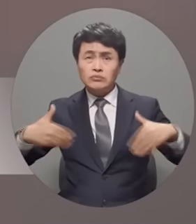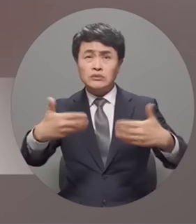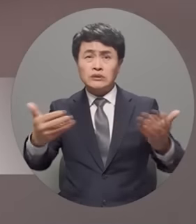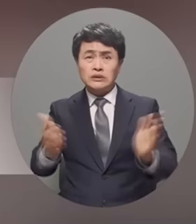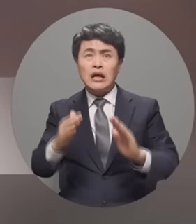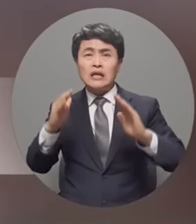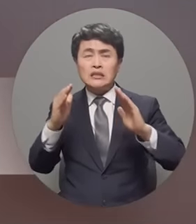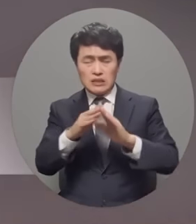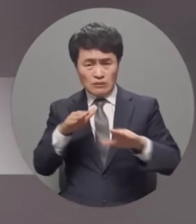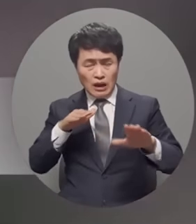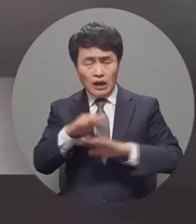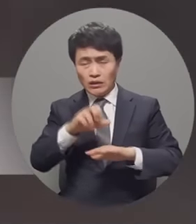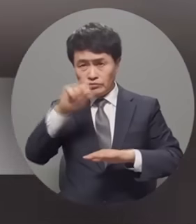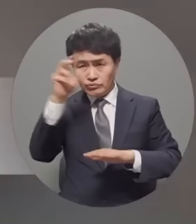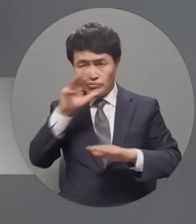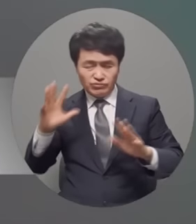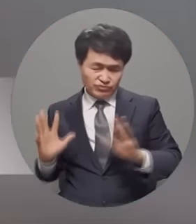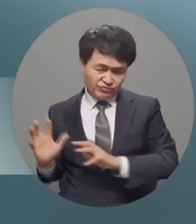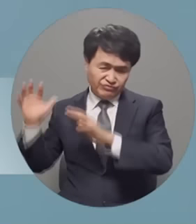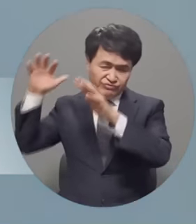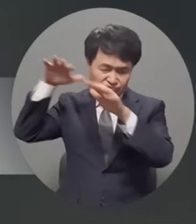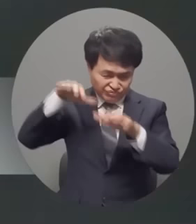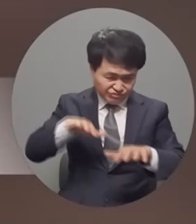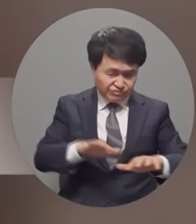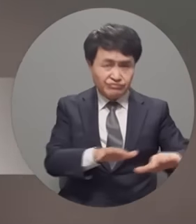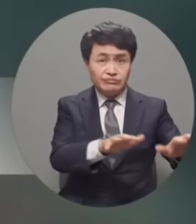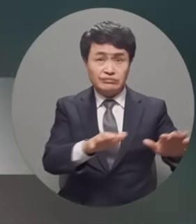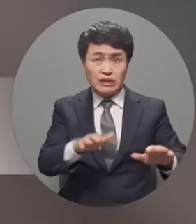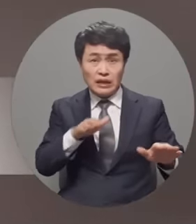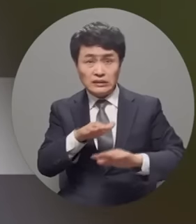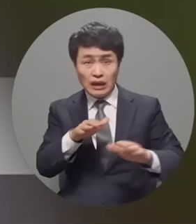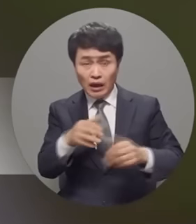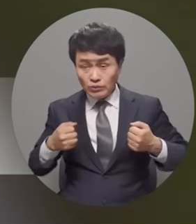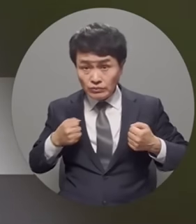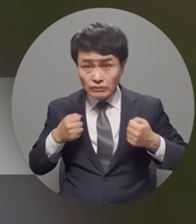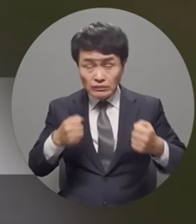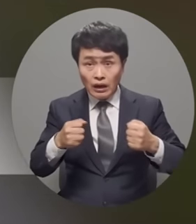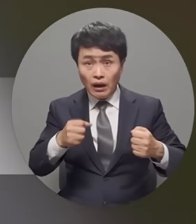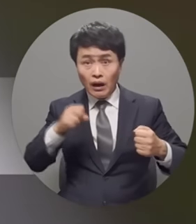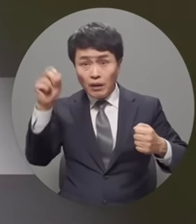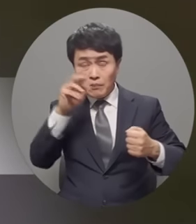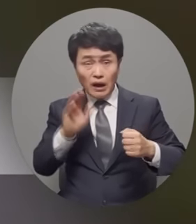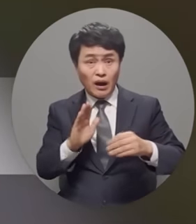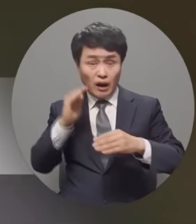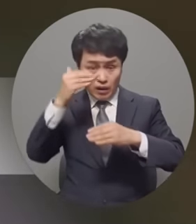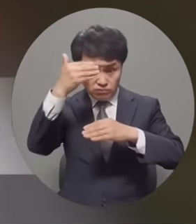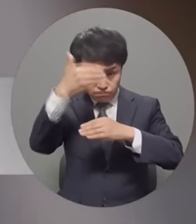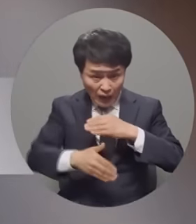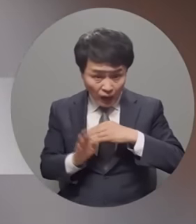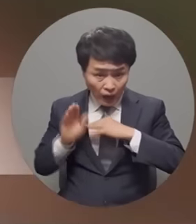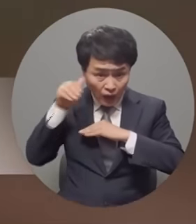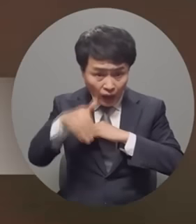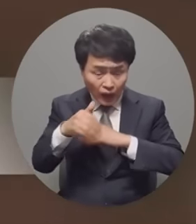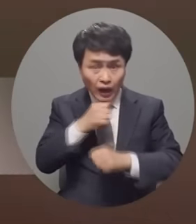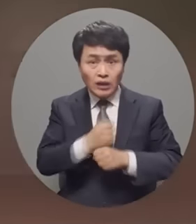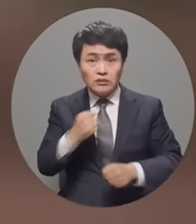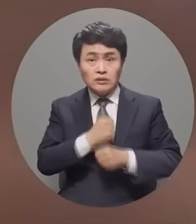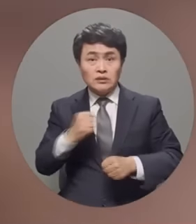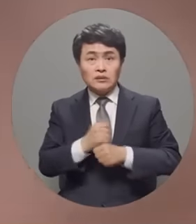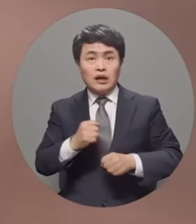집과 차량을 순식간에 집어삼킵니다. 차량이 쌩쌩 달리던 도로가 막다른 절벽길로 변하는 모습에